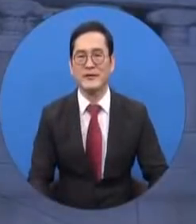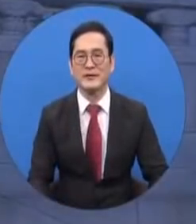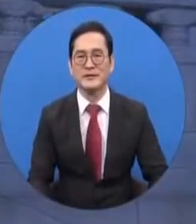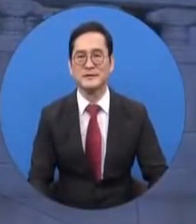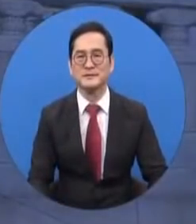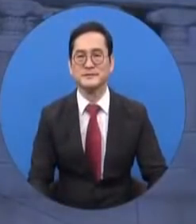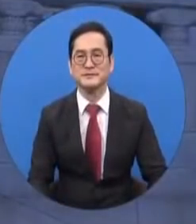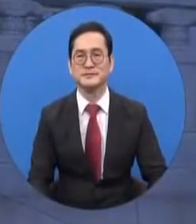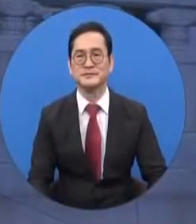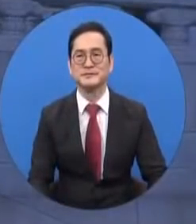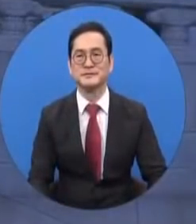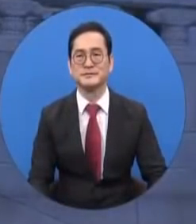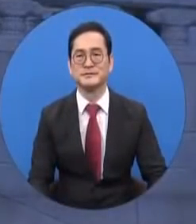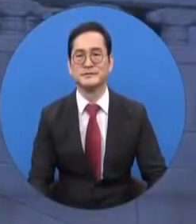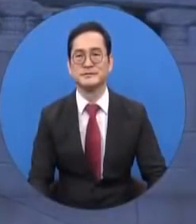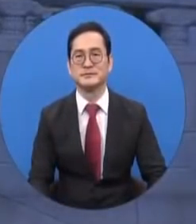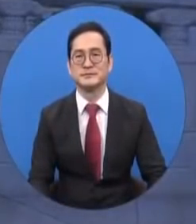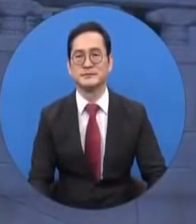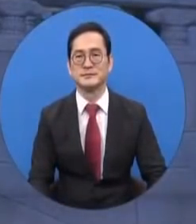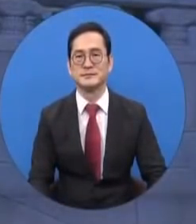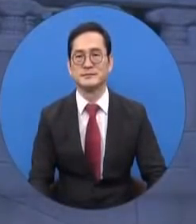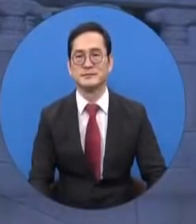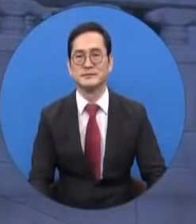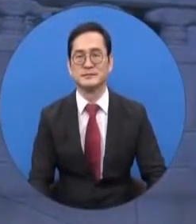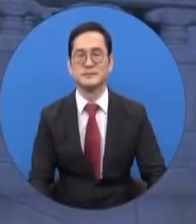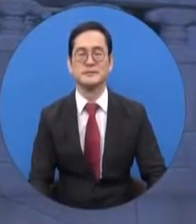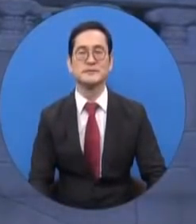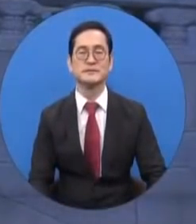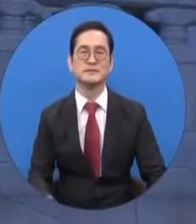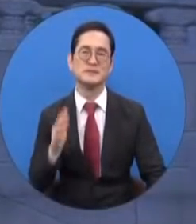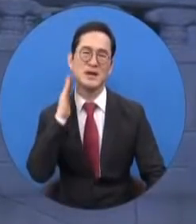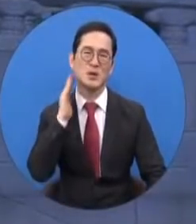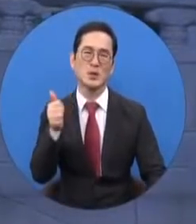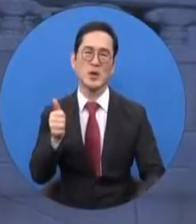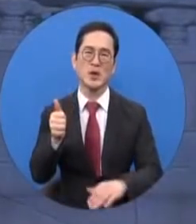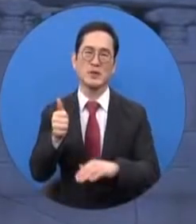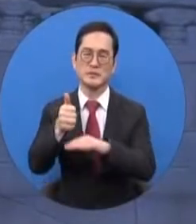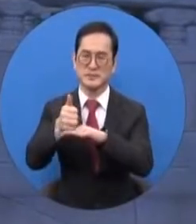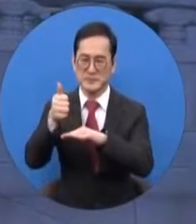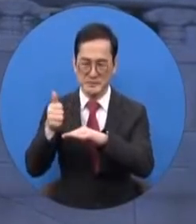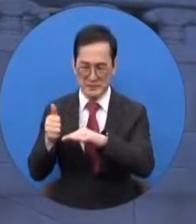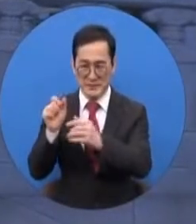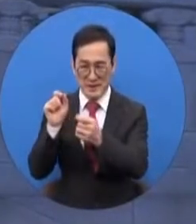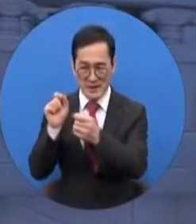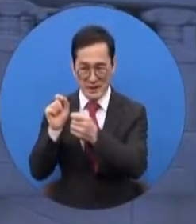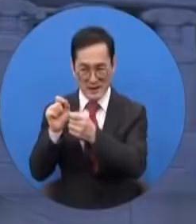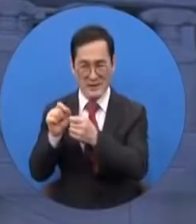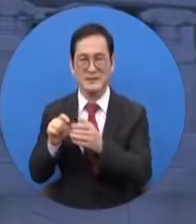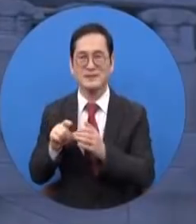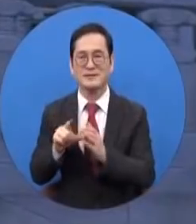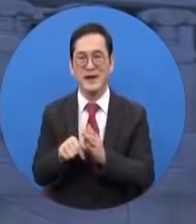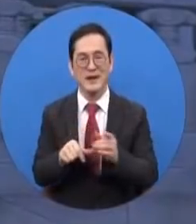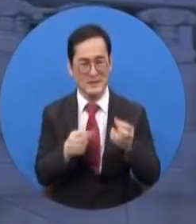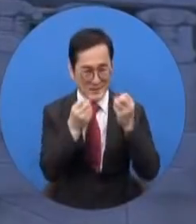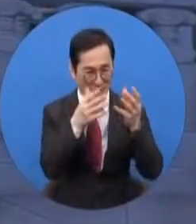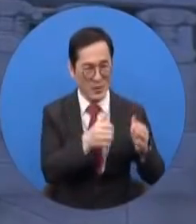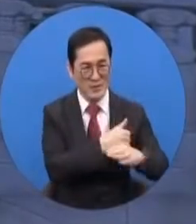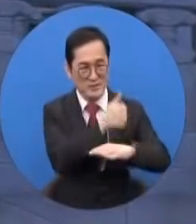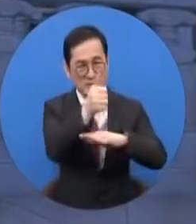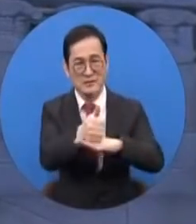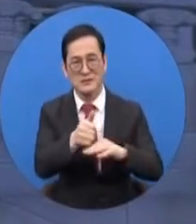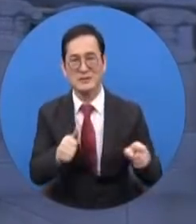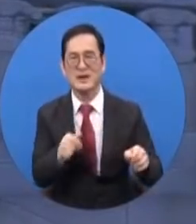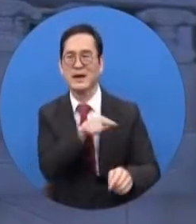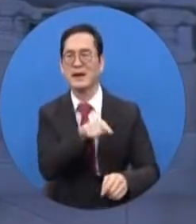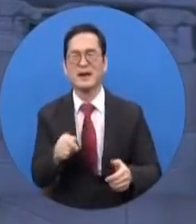이재명 기자, 모든 정권의 임기 말 때 신구 권력의 갈등과 잡음은 존재해 왔습니다.